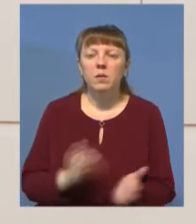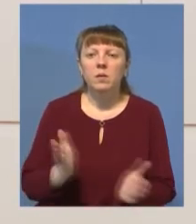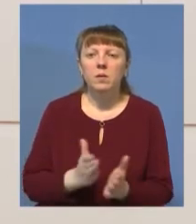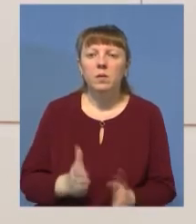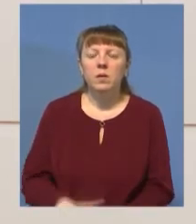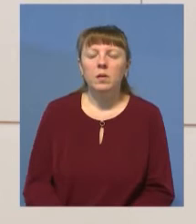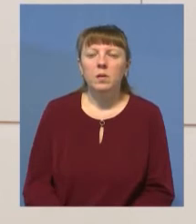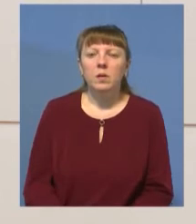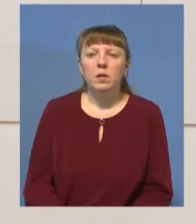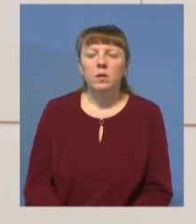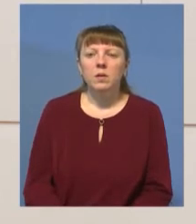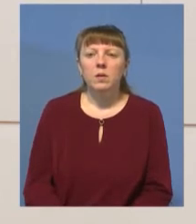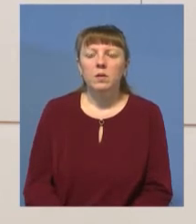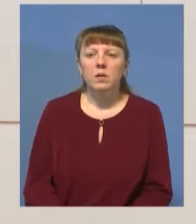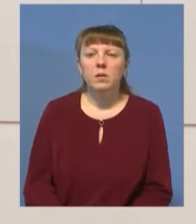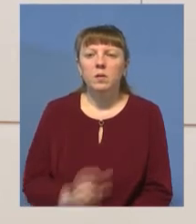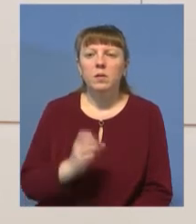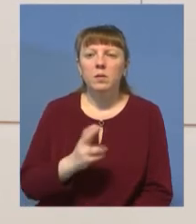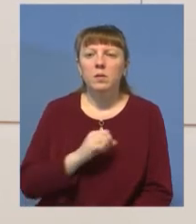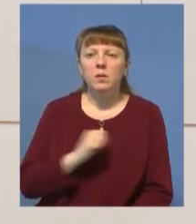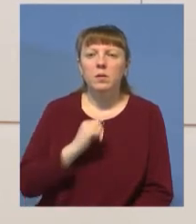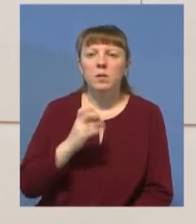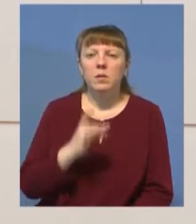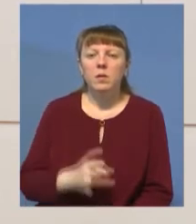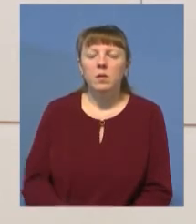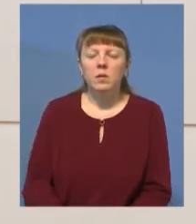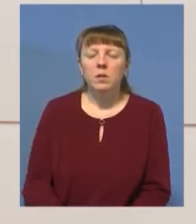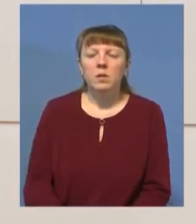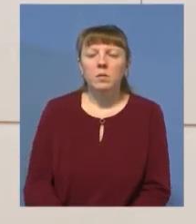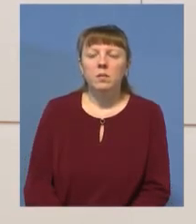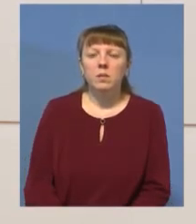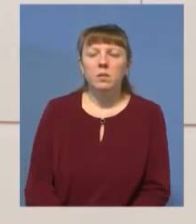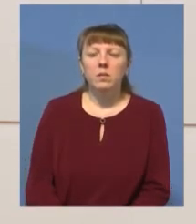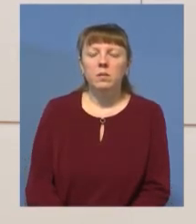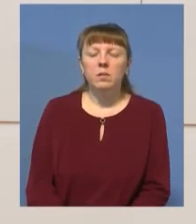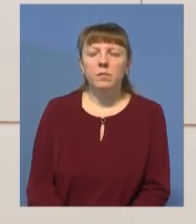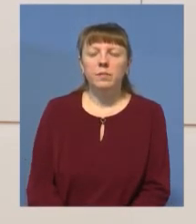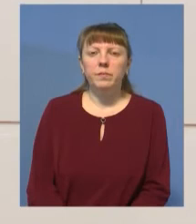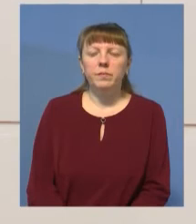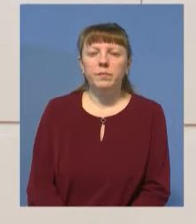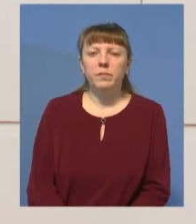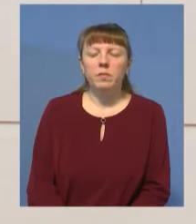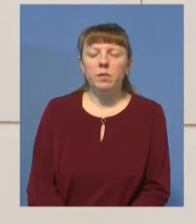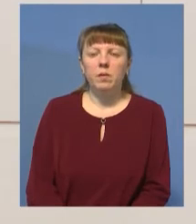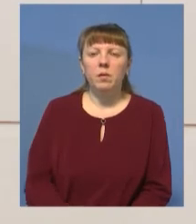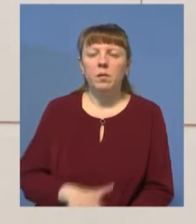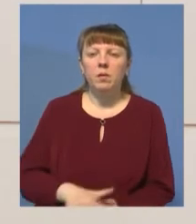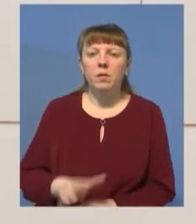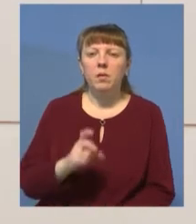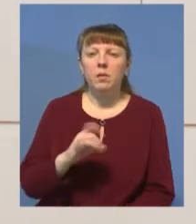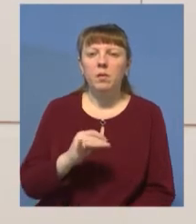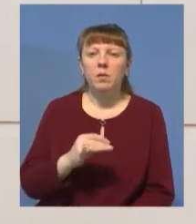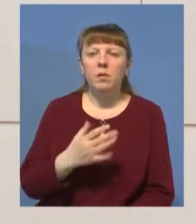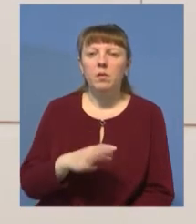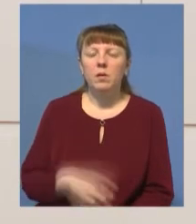чем срок самого общего товара, то, естественно, гарантийный срок полностью на все комплектующие, на